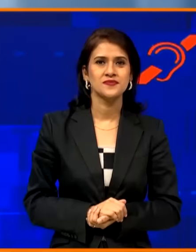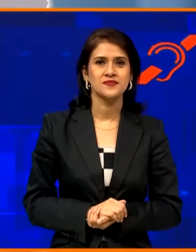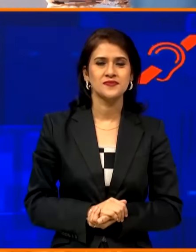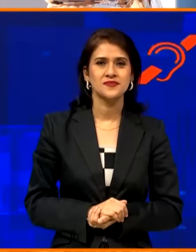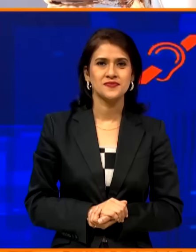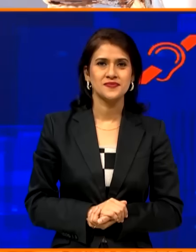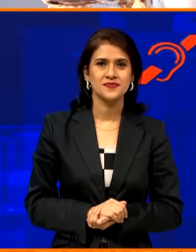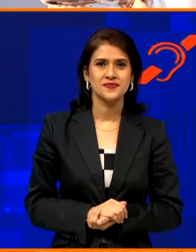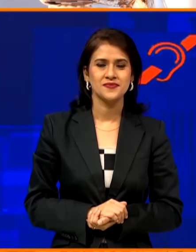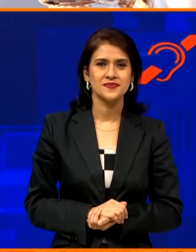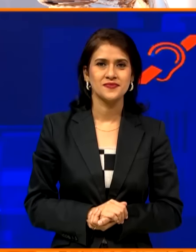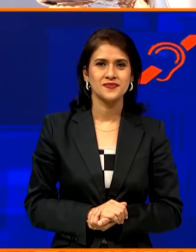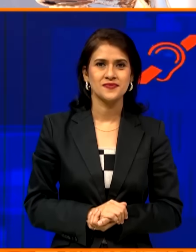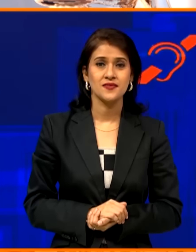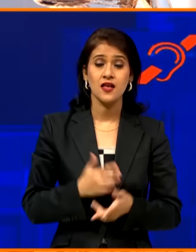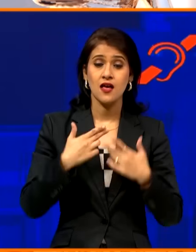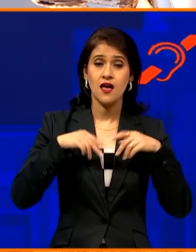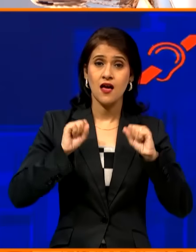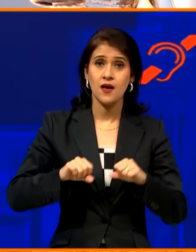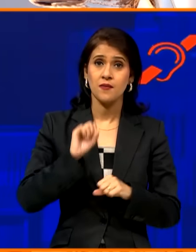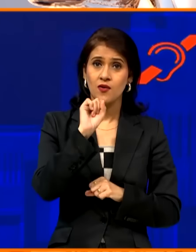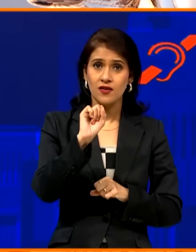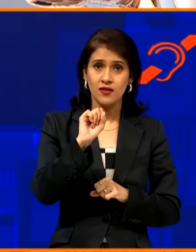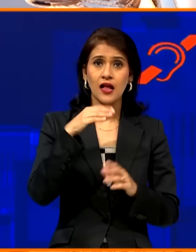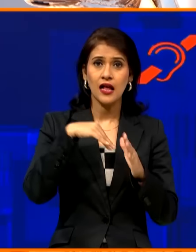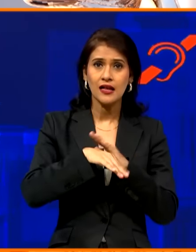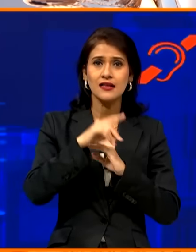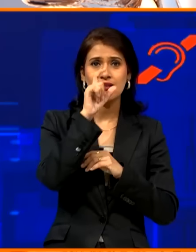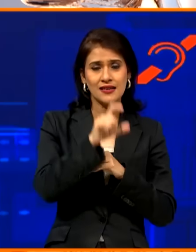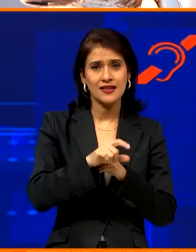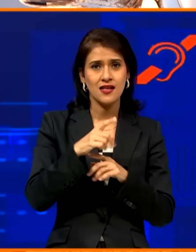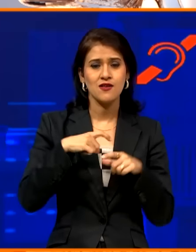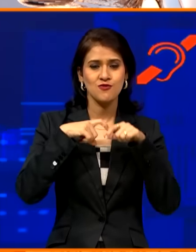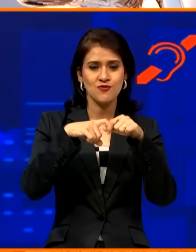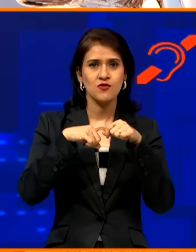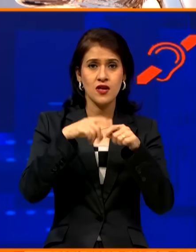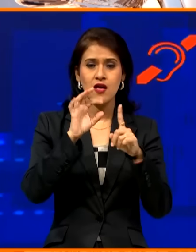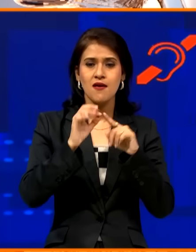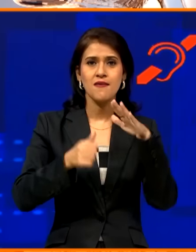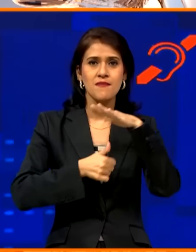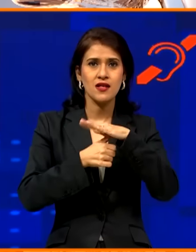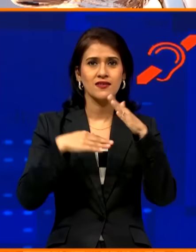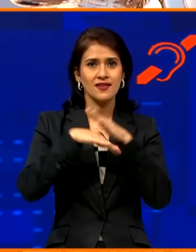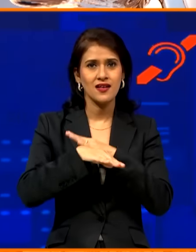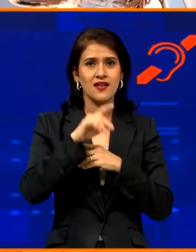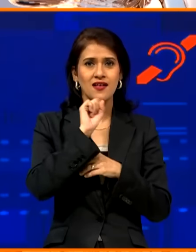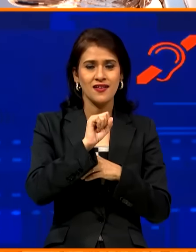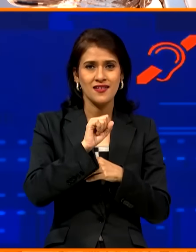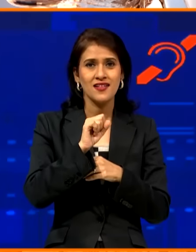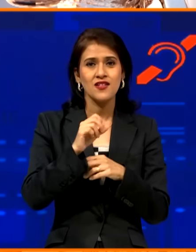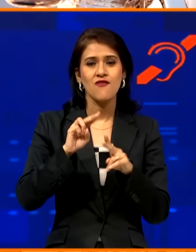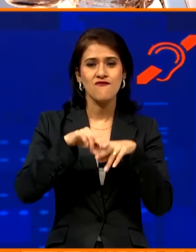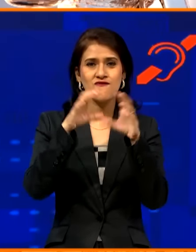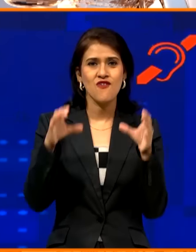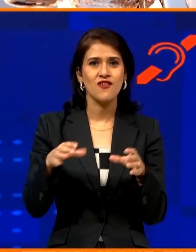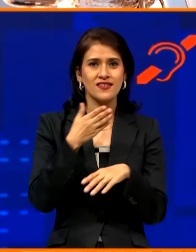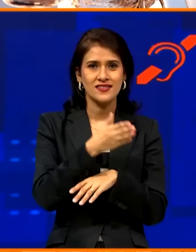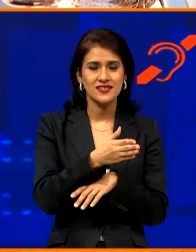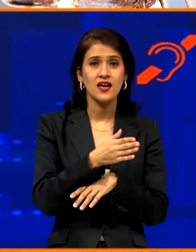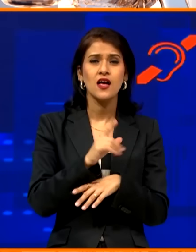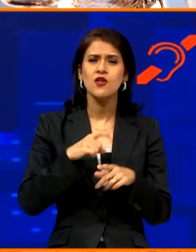अगला आपकी अदालत में जमीयत उलेमा हिंद के प्रेसिडेंट मौलाना महमूद मदनी पर इल्जाम